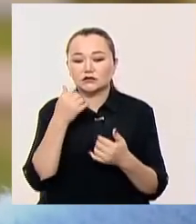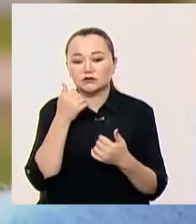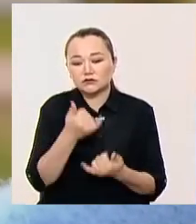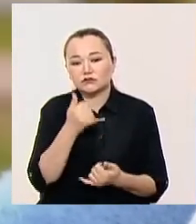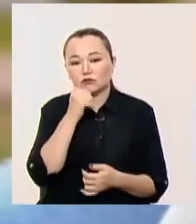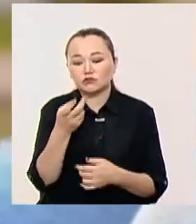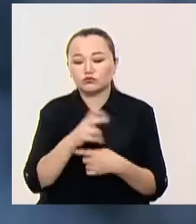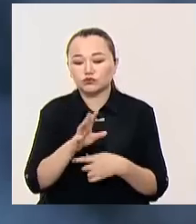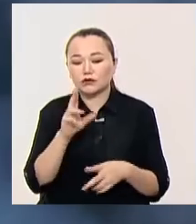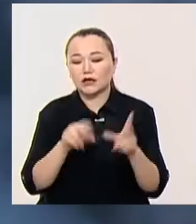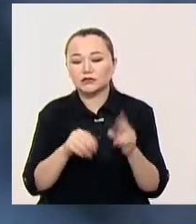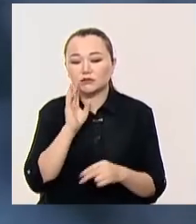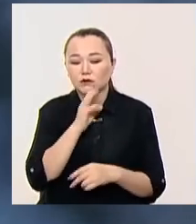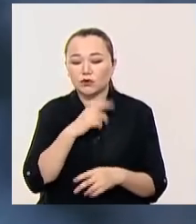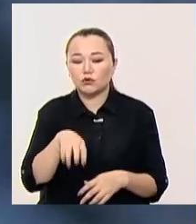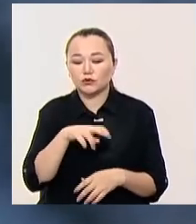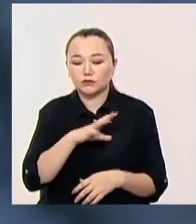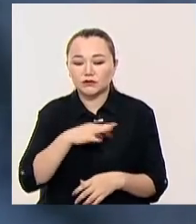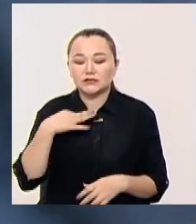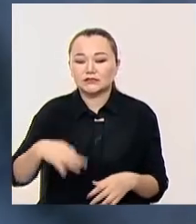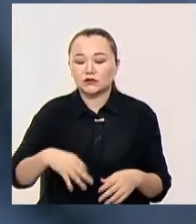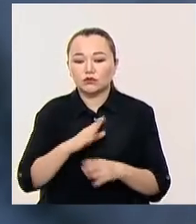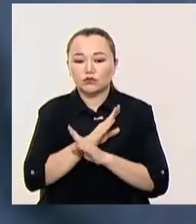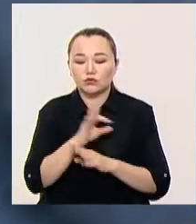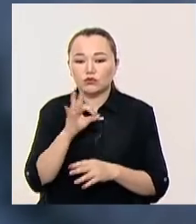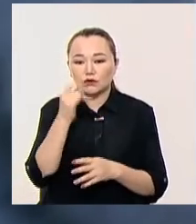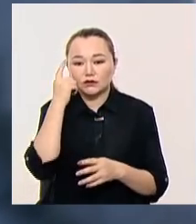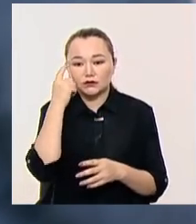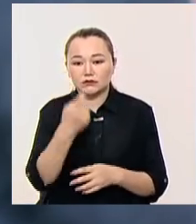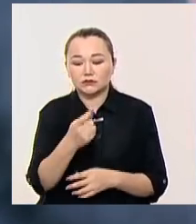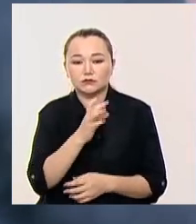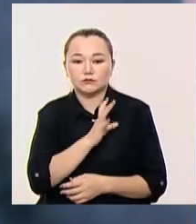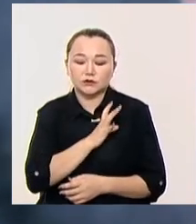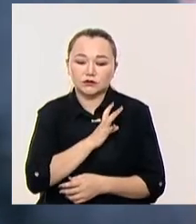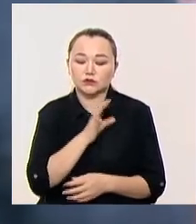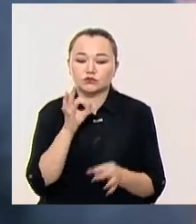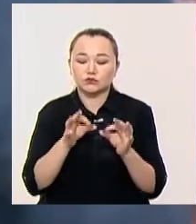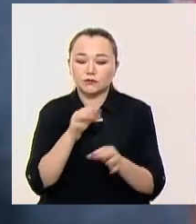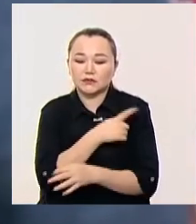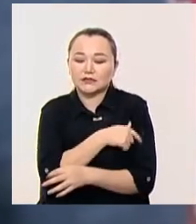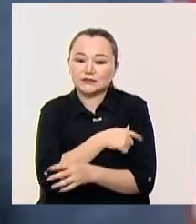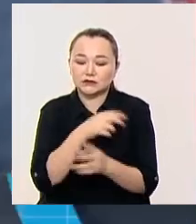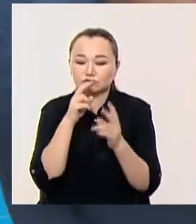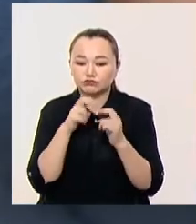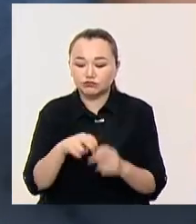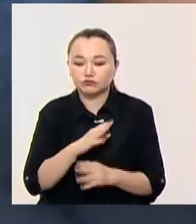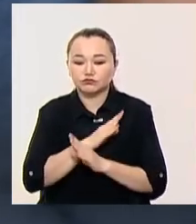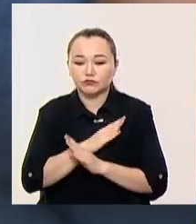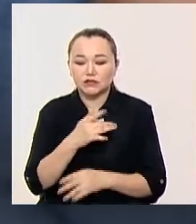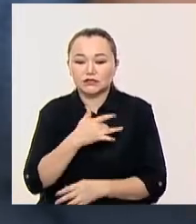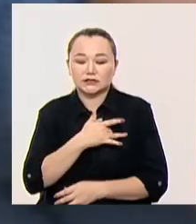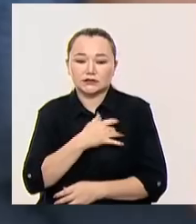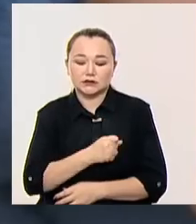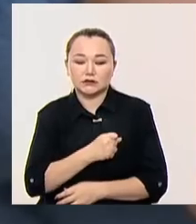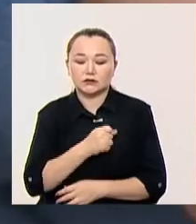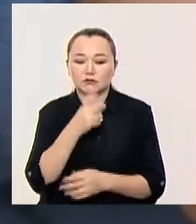қалар деп үмітін үзбей жүрген анаға ұлының өлгені туралы қаралы хабар жетеді. Сот медициналық сараптамасында марқұмның жүрегі тоқтап